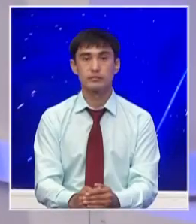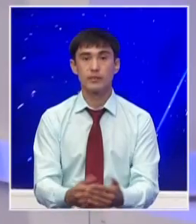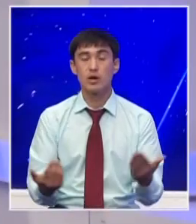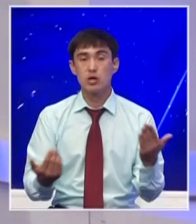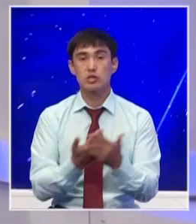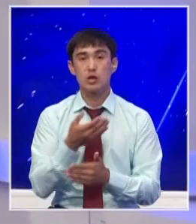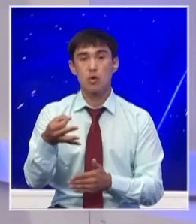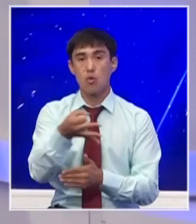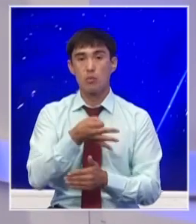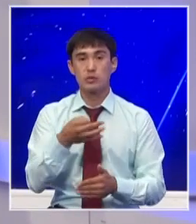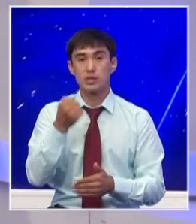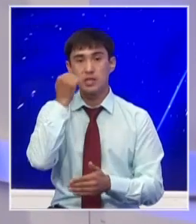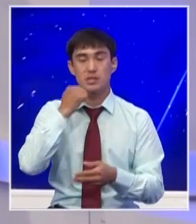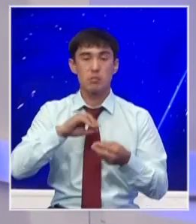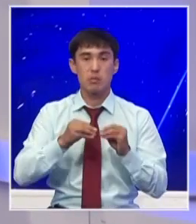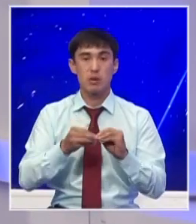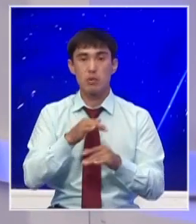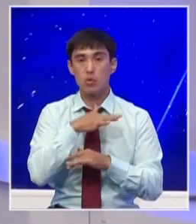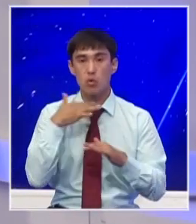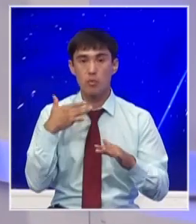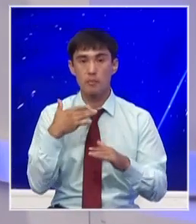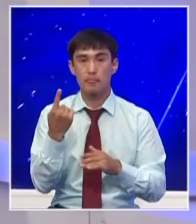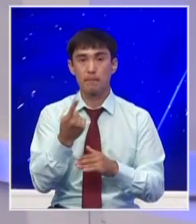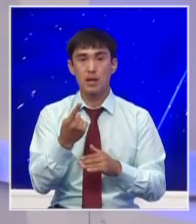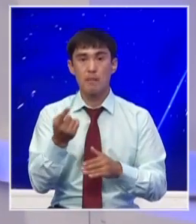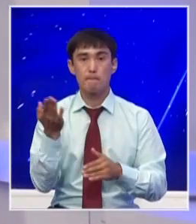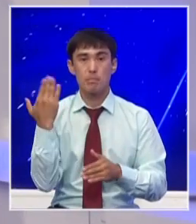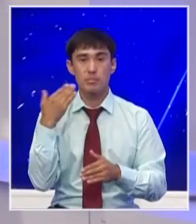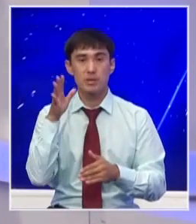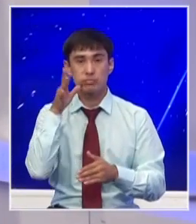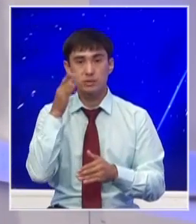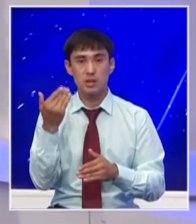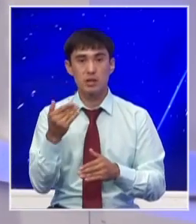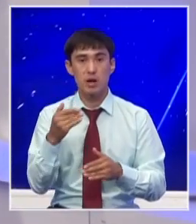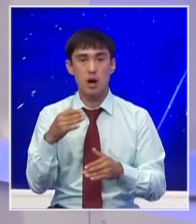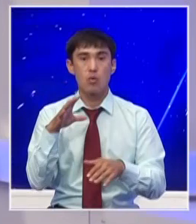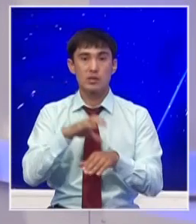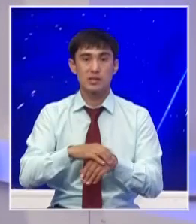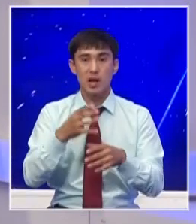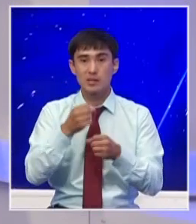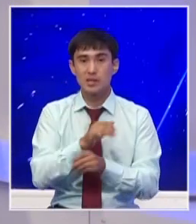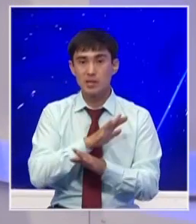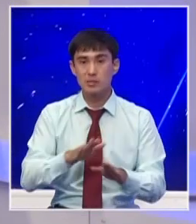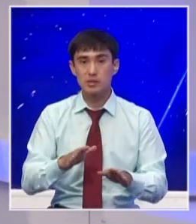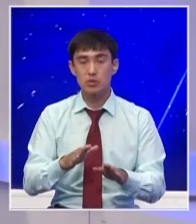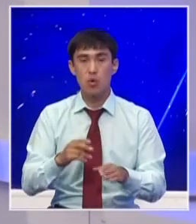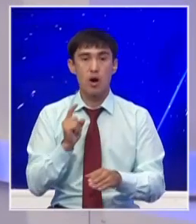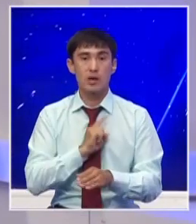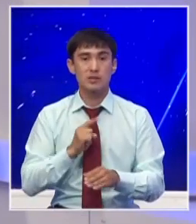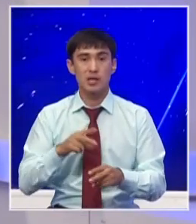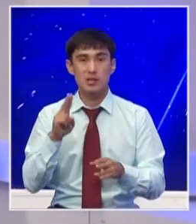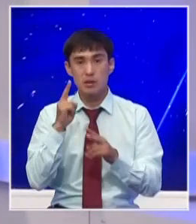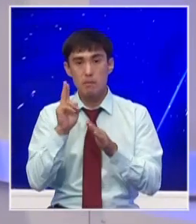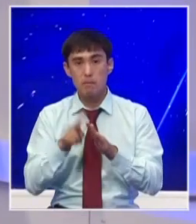Жаңа облыс. Ескі проблемалары көп. Бірі бұралқы иттер. Ауласа да азаяр емес. Оған қожайыны